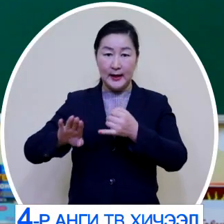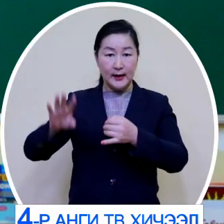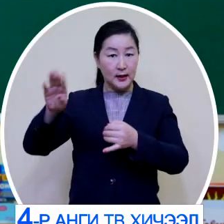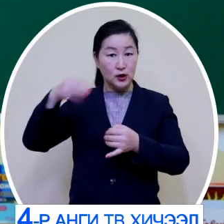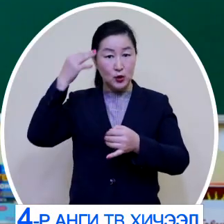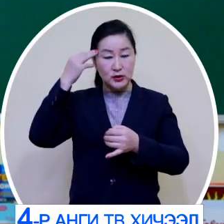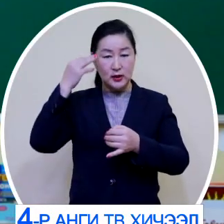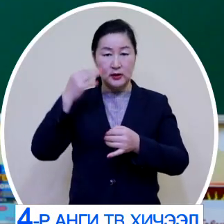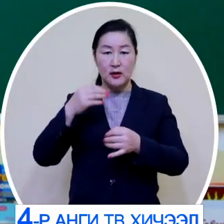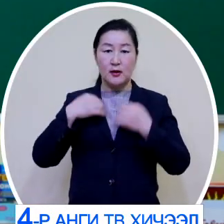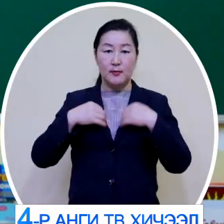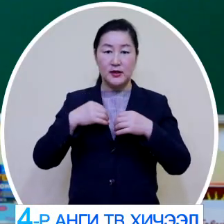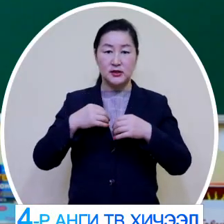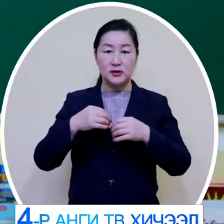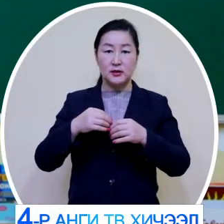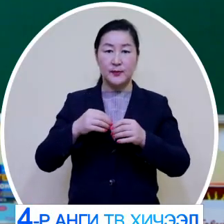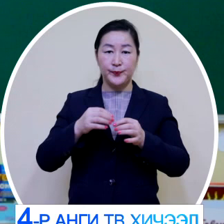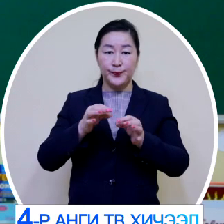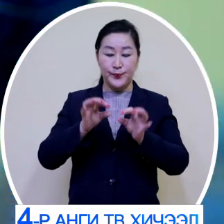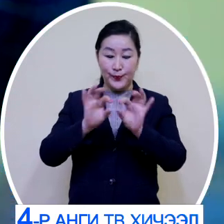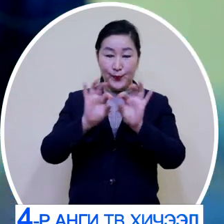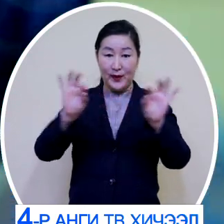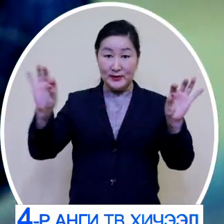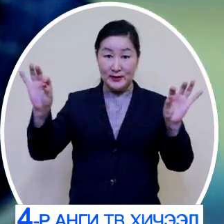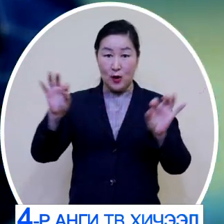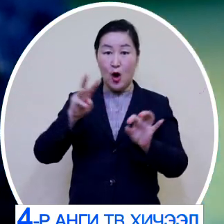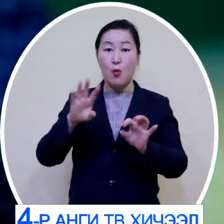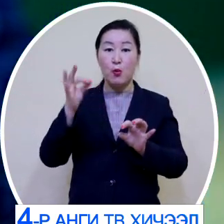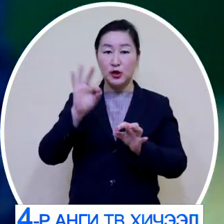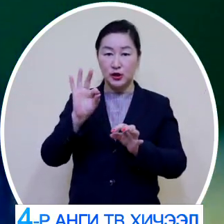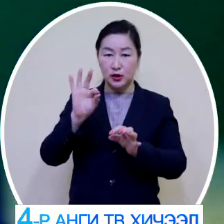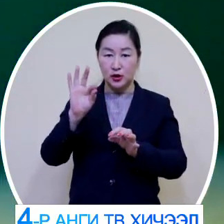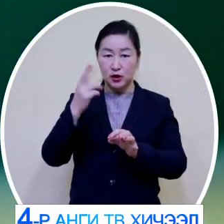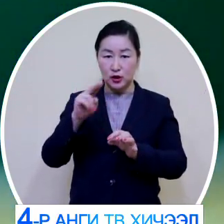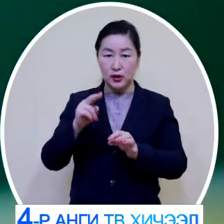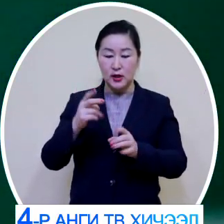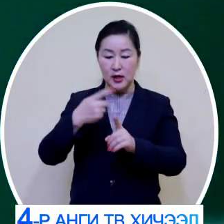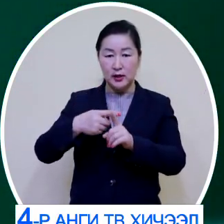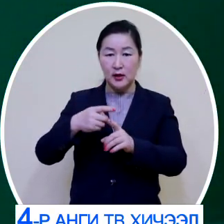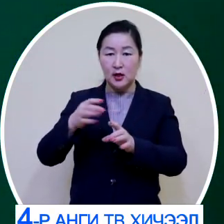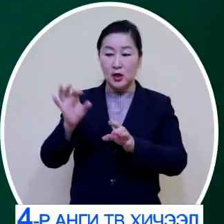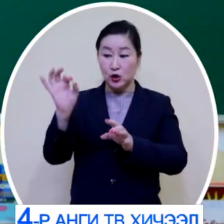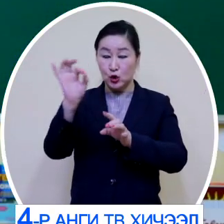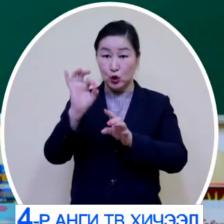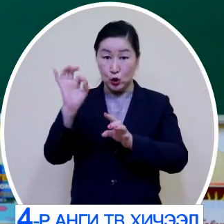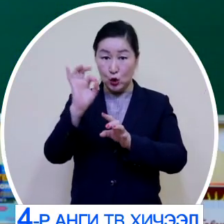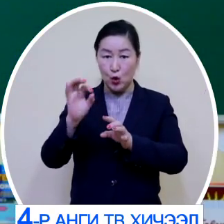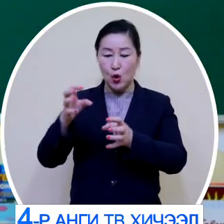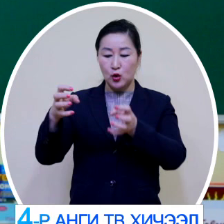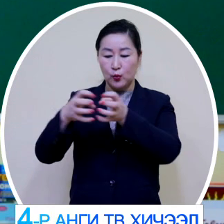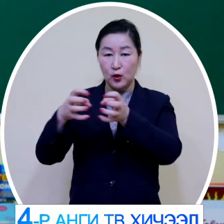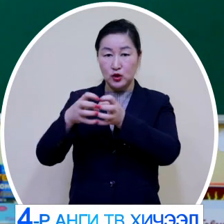Дараагийн туршилт. За, багш нь тусгаалan бэлдсэн юм саван дээр соронзнуудыг, дугуй соронзнуудыг байрлуулсан байгаа.